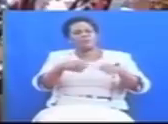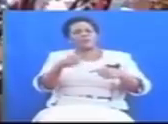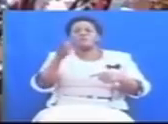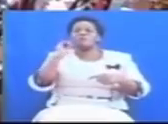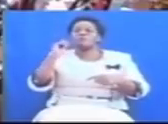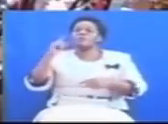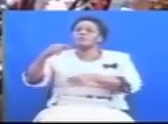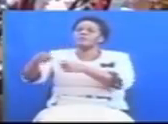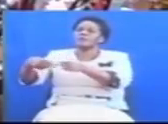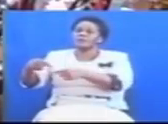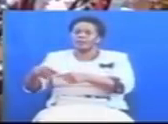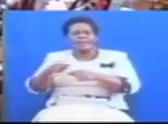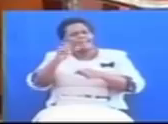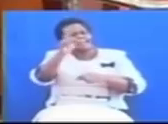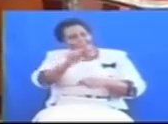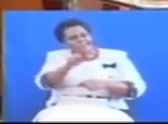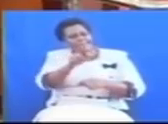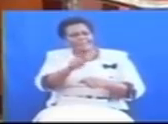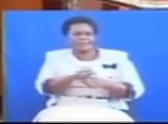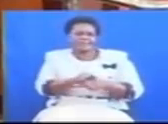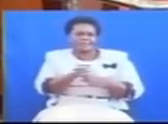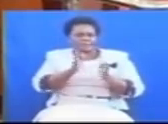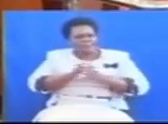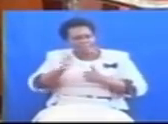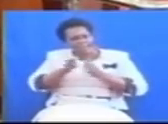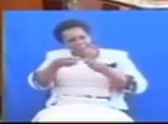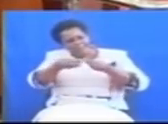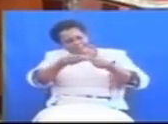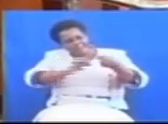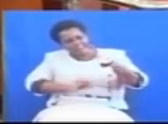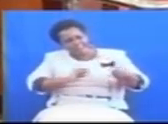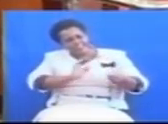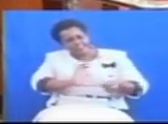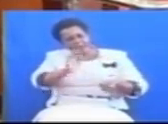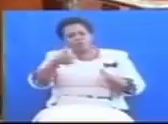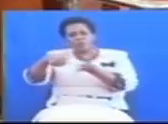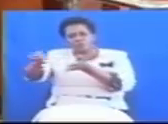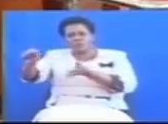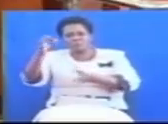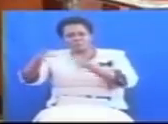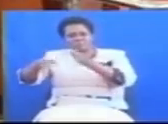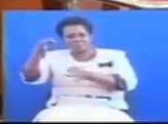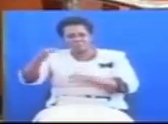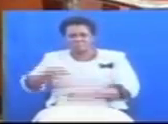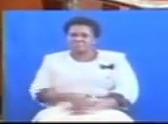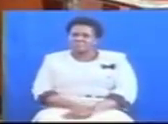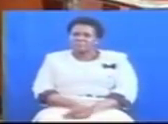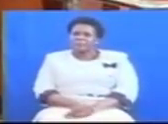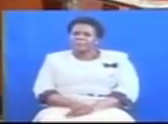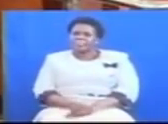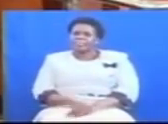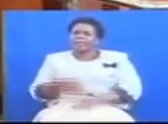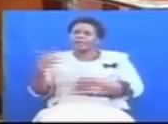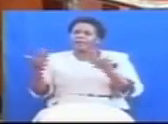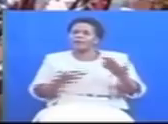Mheshimiwa naibu waziri, majibu kwa swali hilo la pili, kwa sababu la kwanza ni ombi.